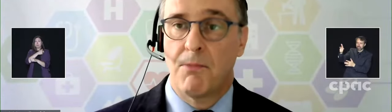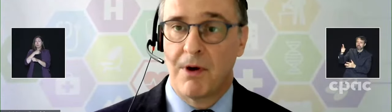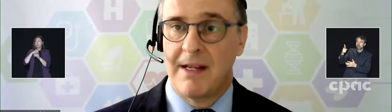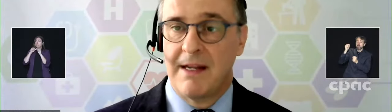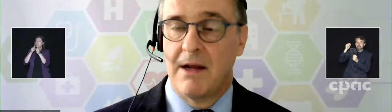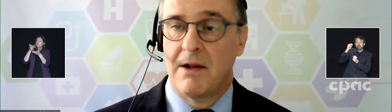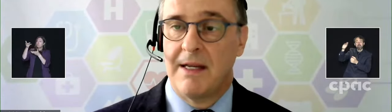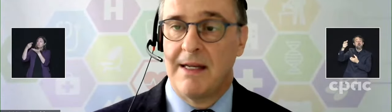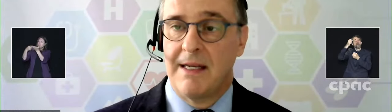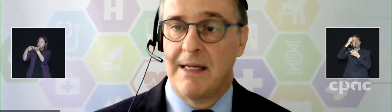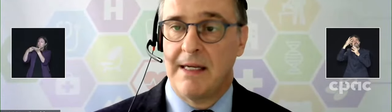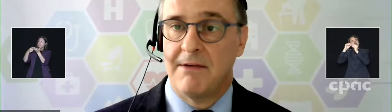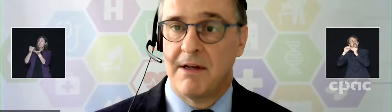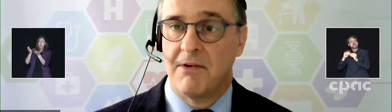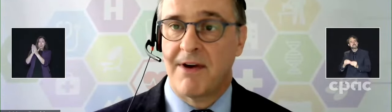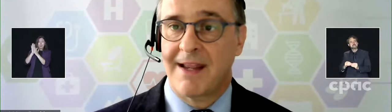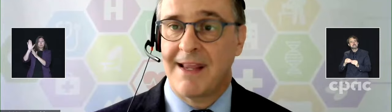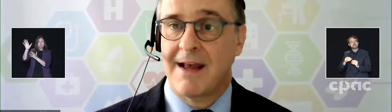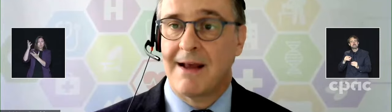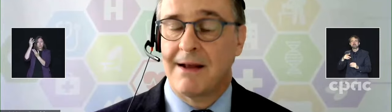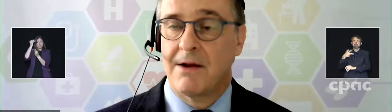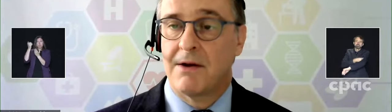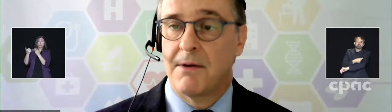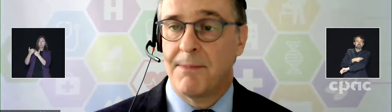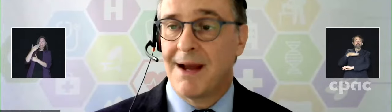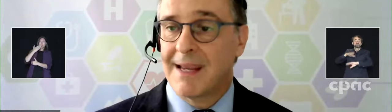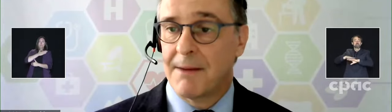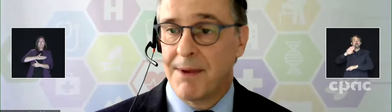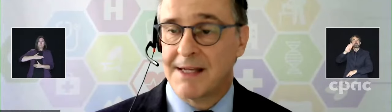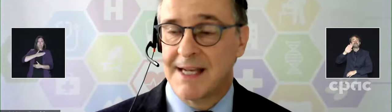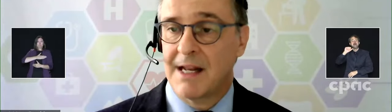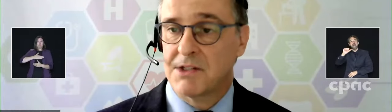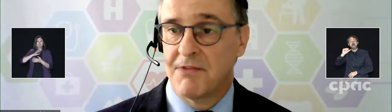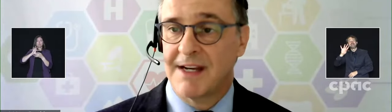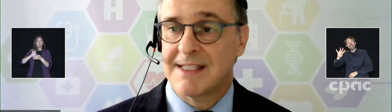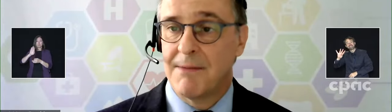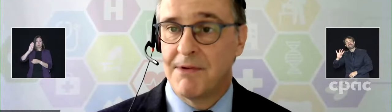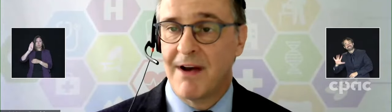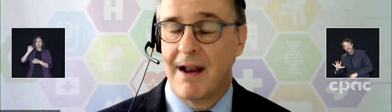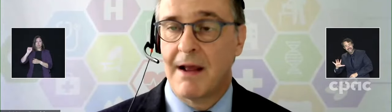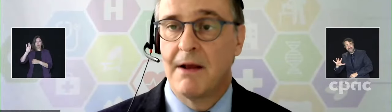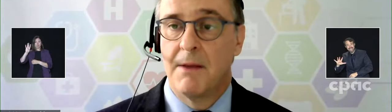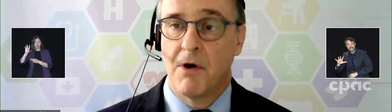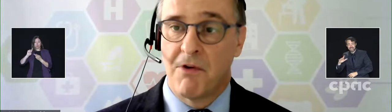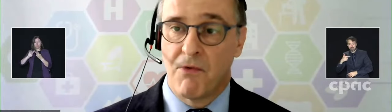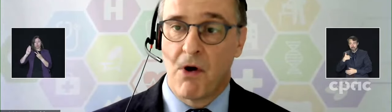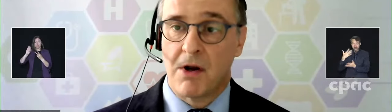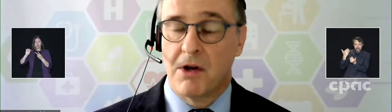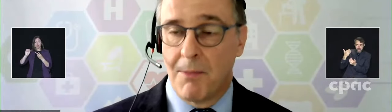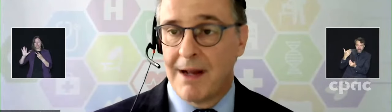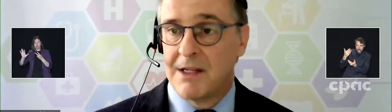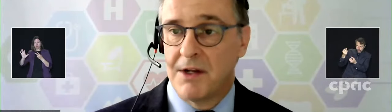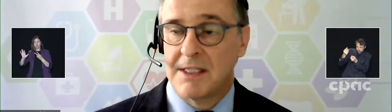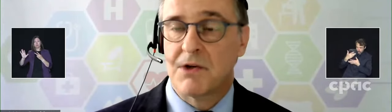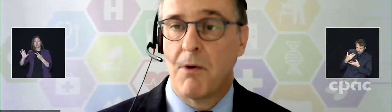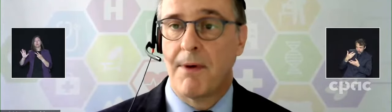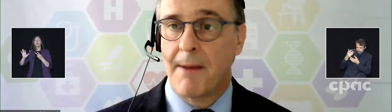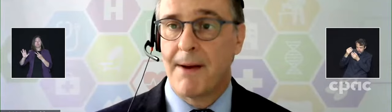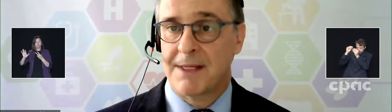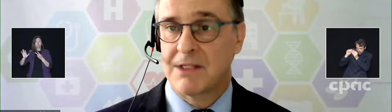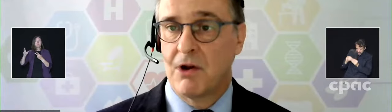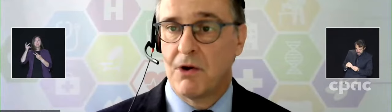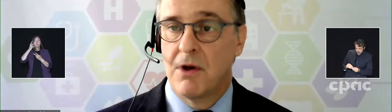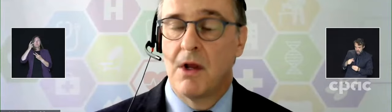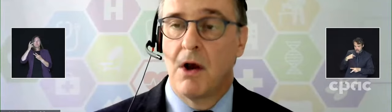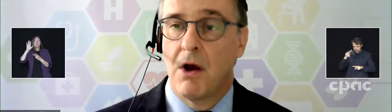variants BA4, BA5 dans un vaccin bivalent. Puis, on va voir comment les données se comparent. Puis, à partir de là,